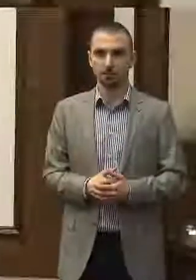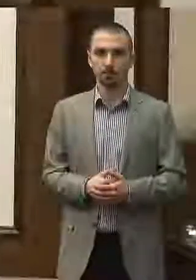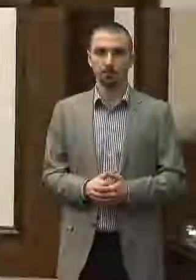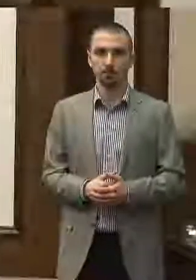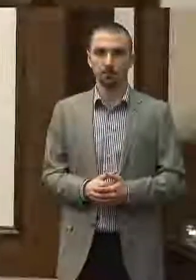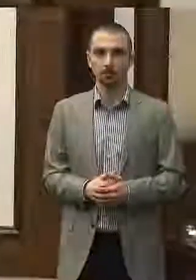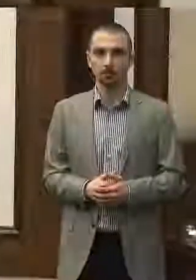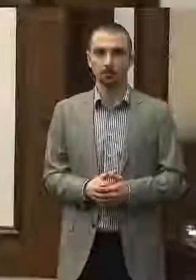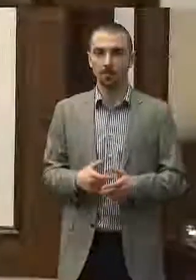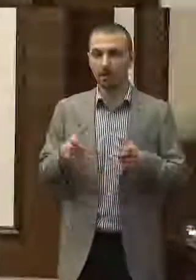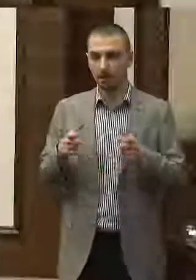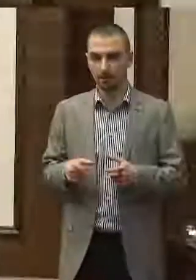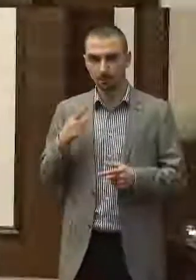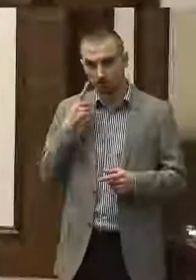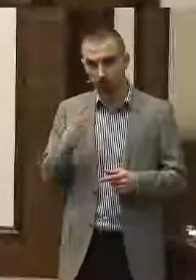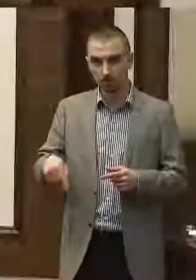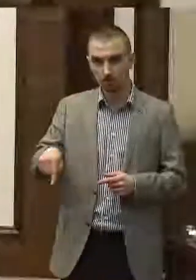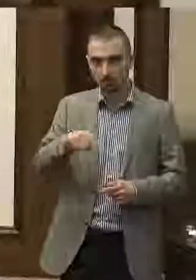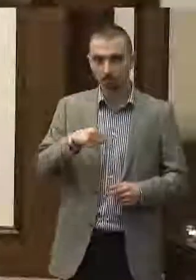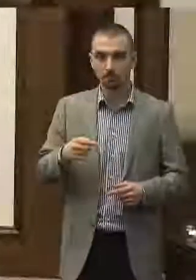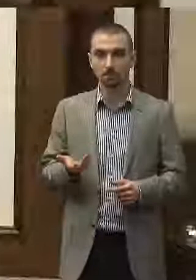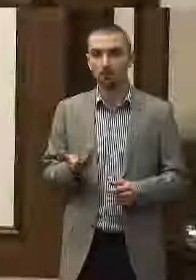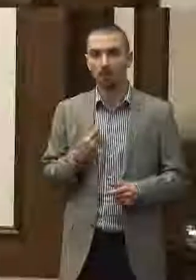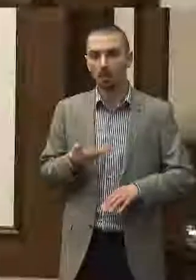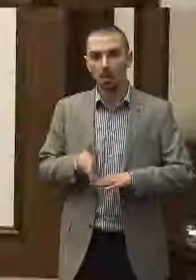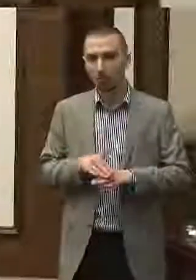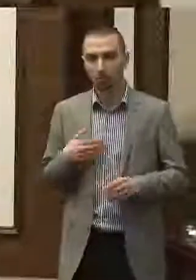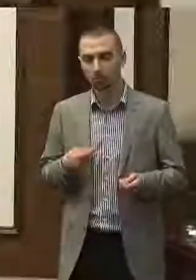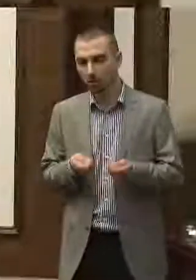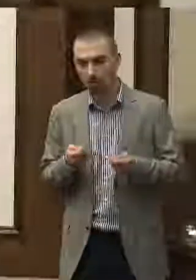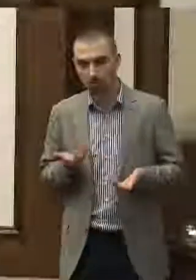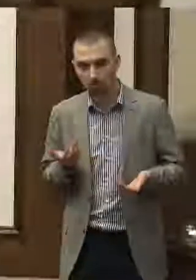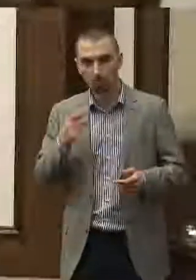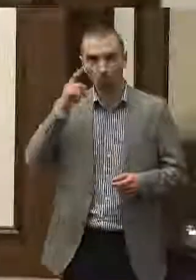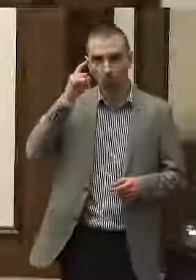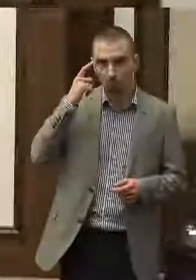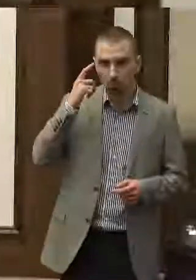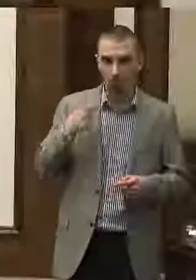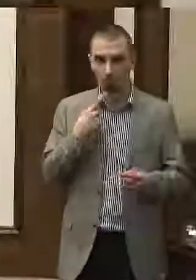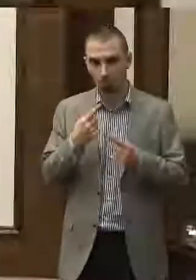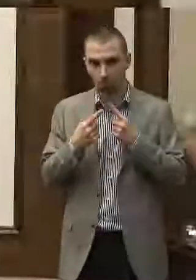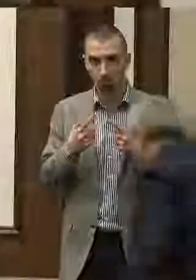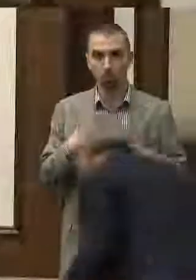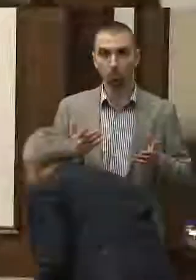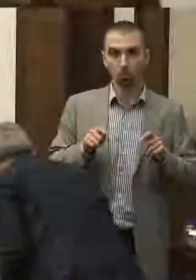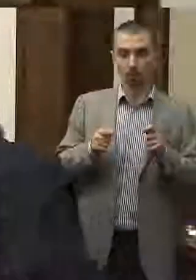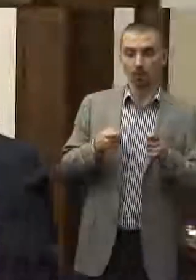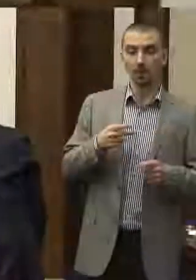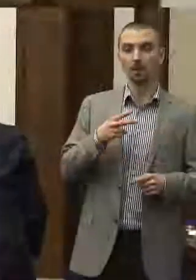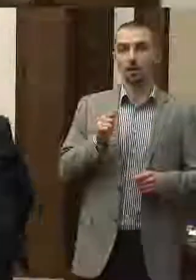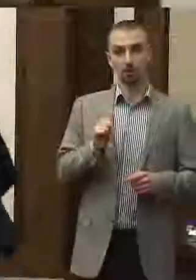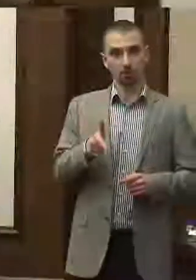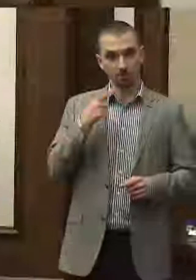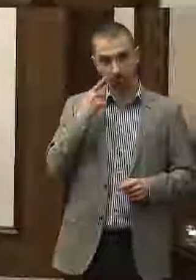olarak yerelde belediyelerimiz neler yapılacağını ifade etmeye çalıştılar. Ve bu anlamda ben Büyükçekmece ilçesini